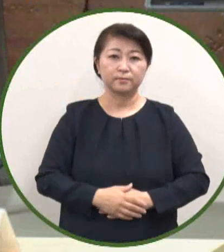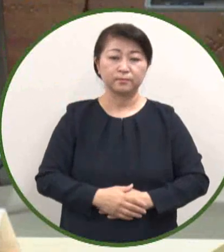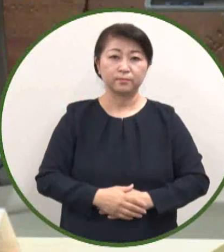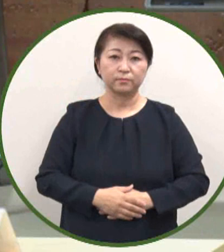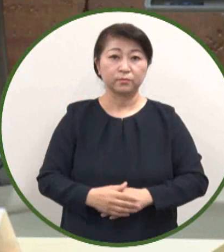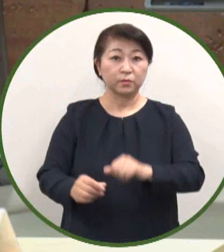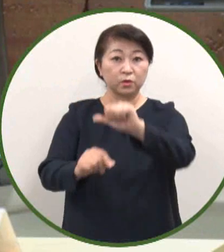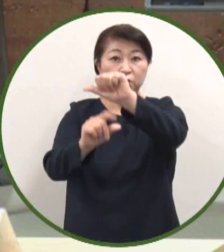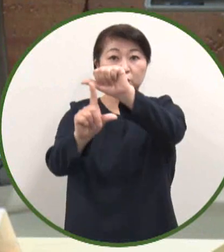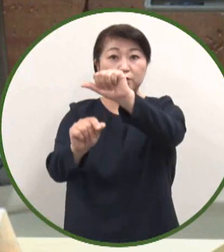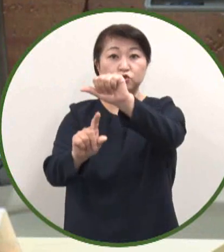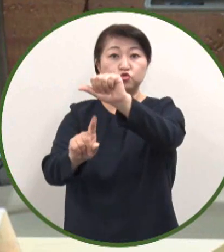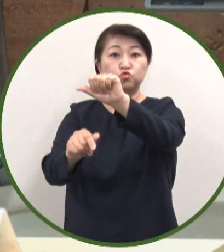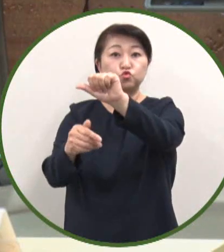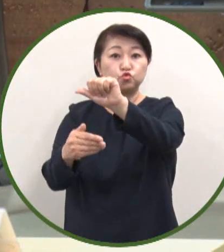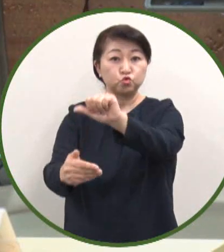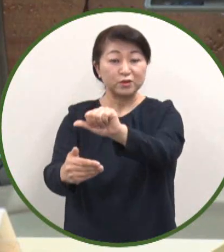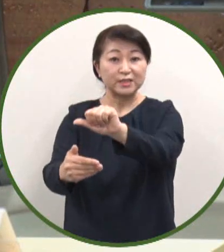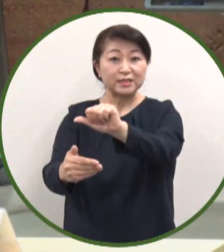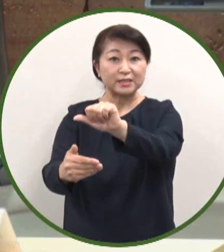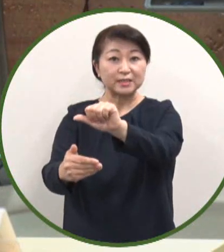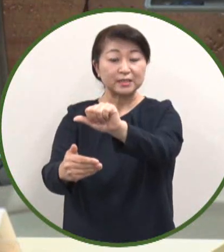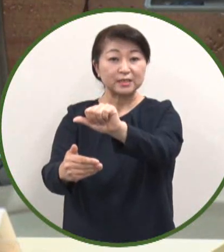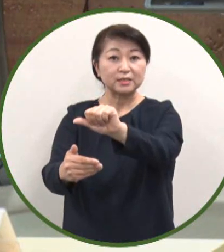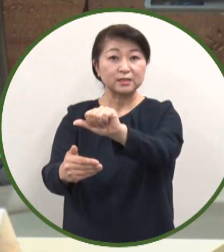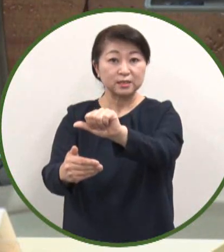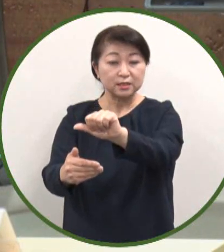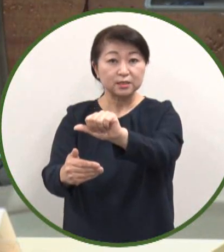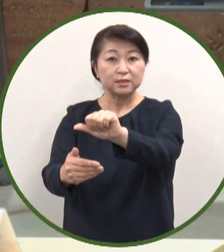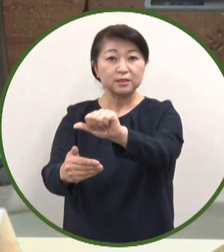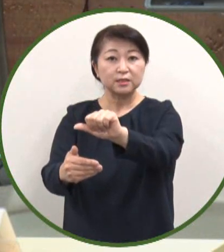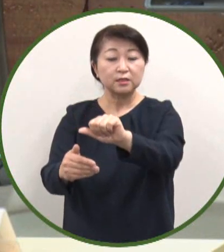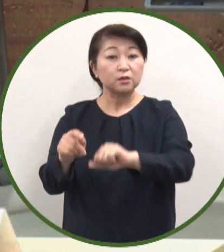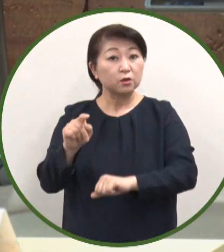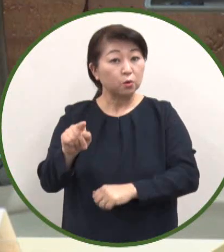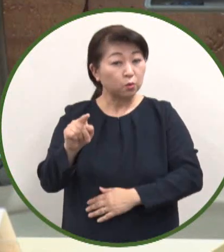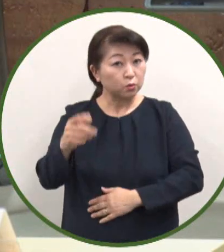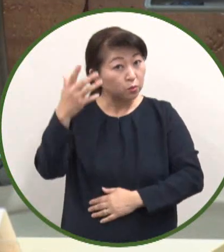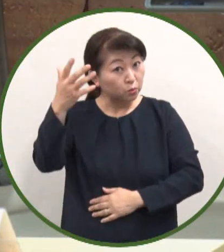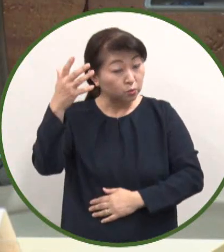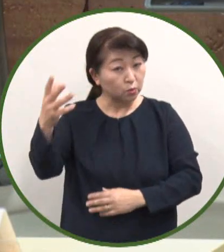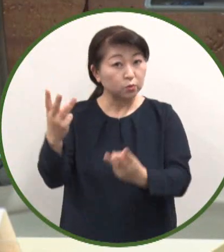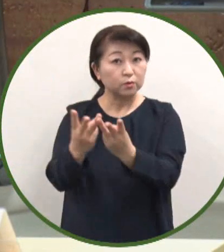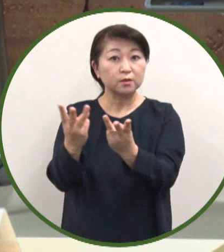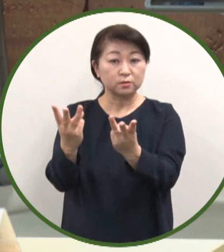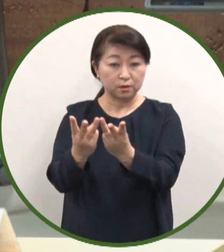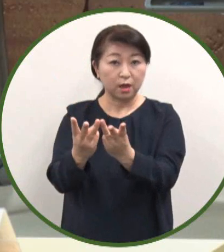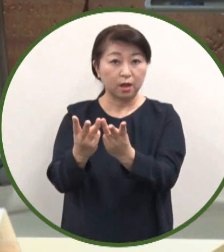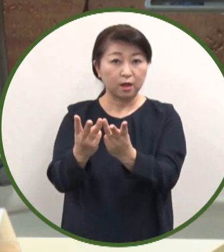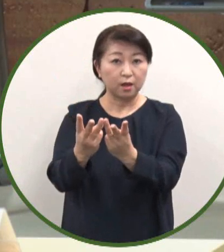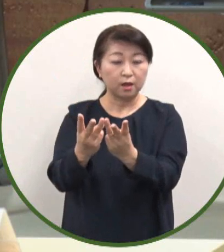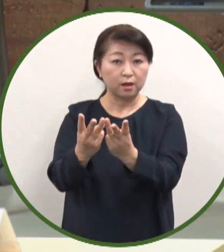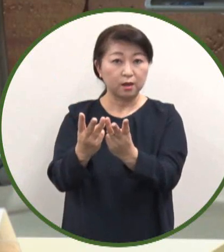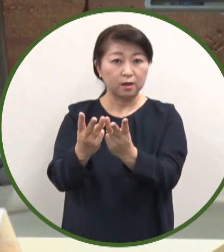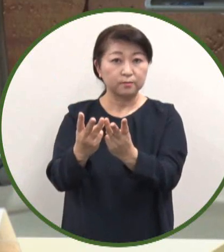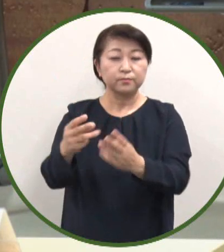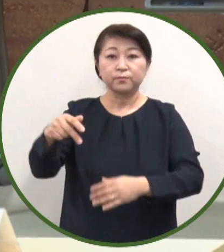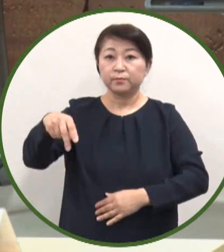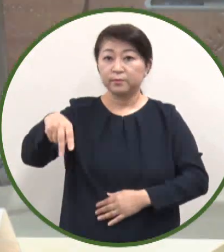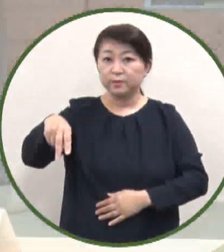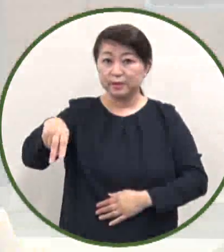5月19日までの週ですね、5月19日までの週が